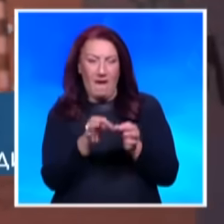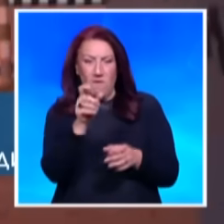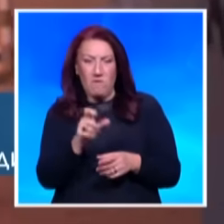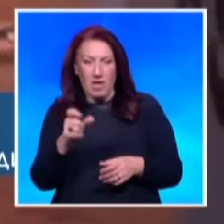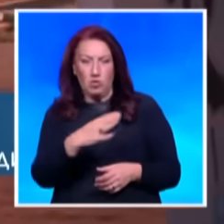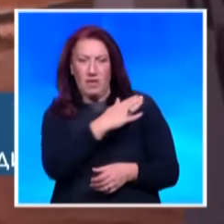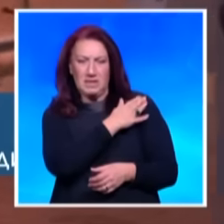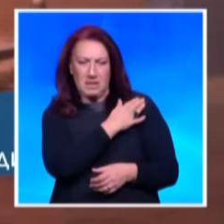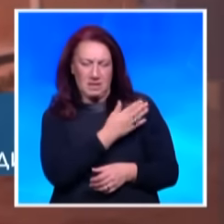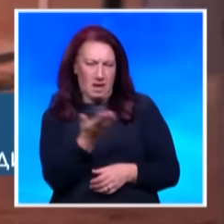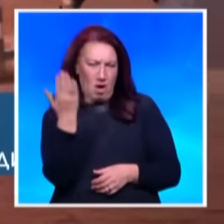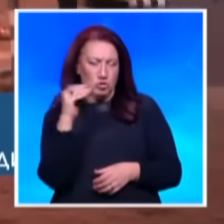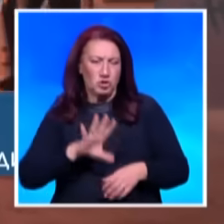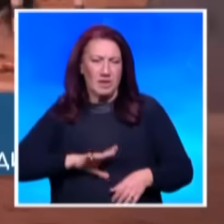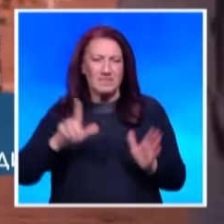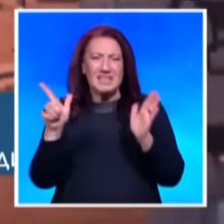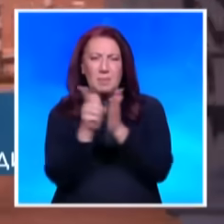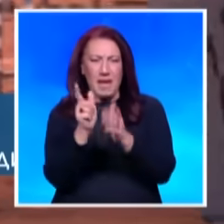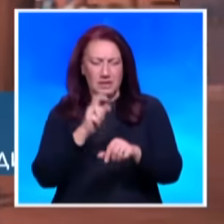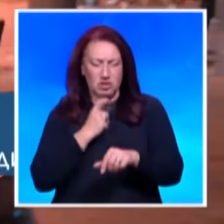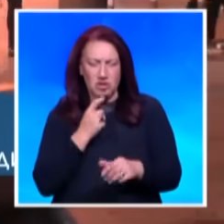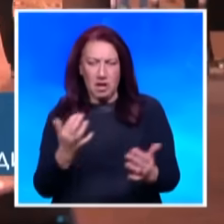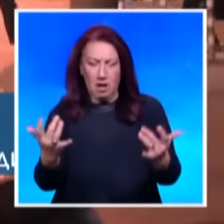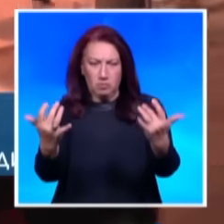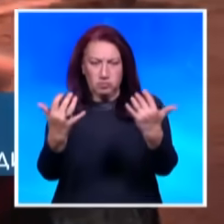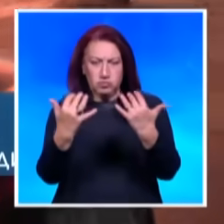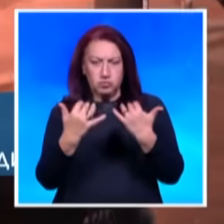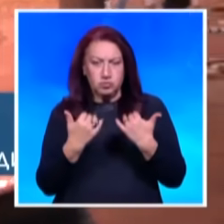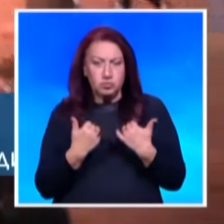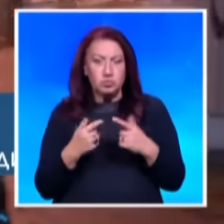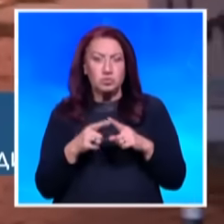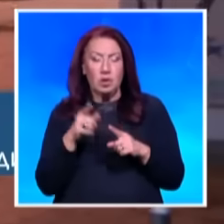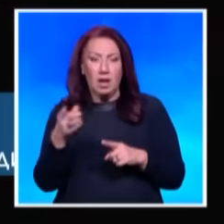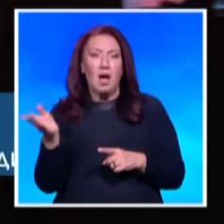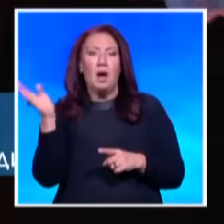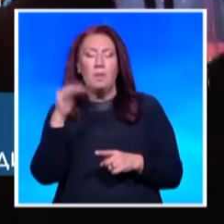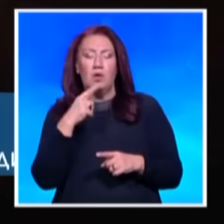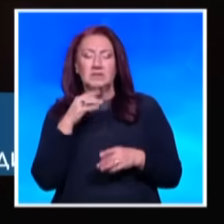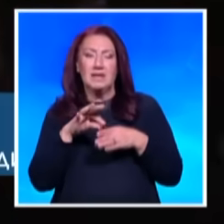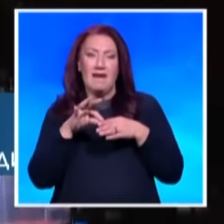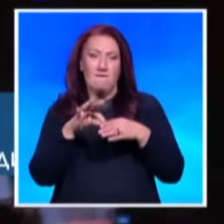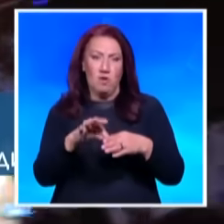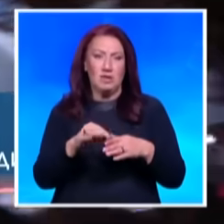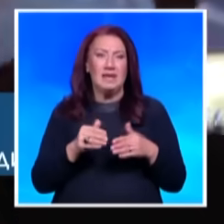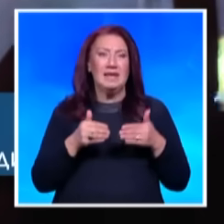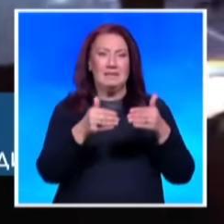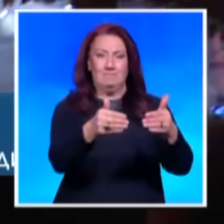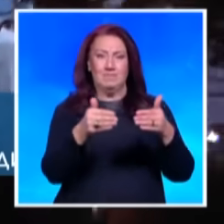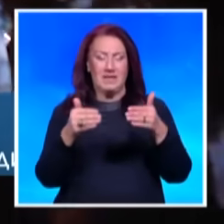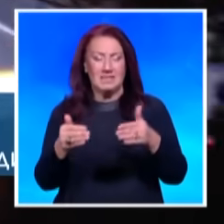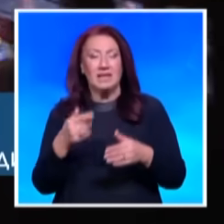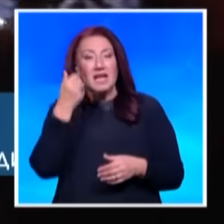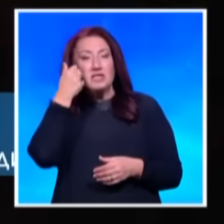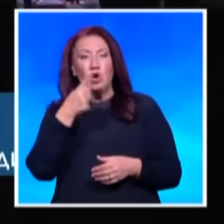още към 5 часа насам, след което, както каза и колегата Станимира, те бяха изведени назад с едно водно